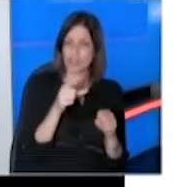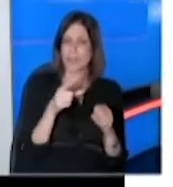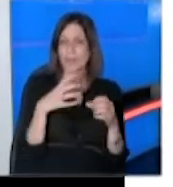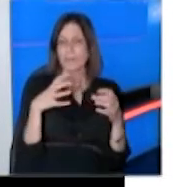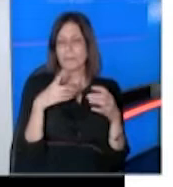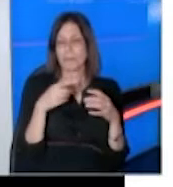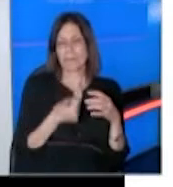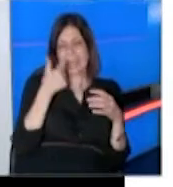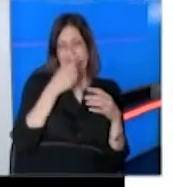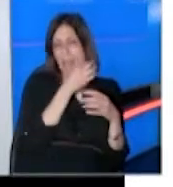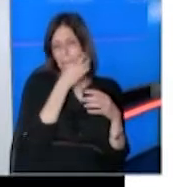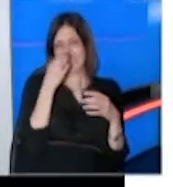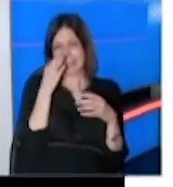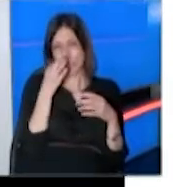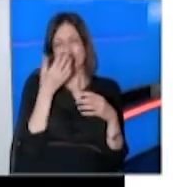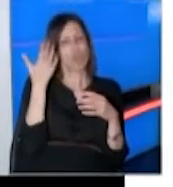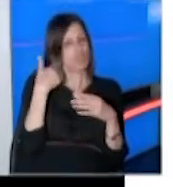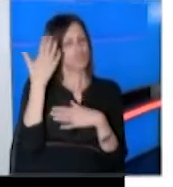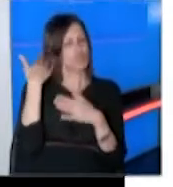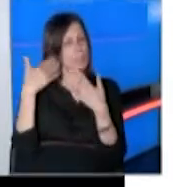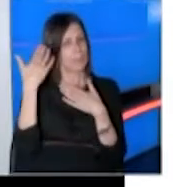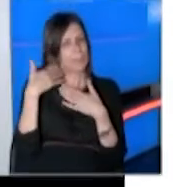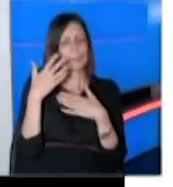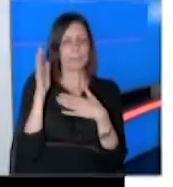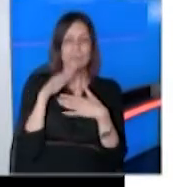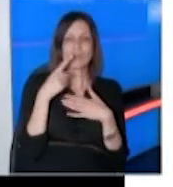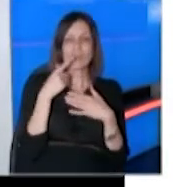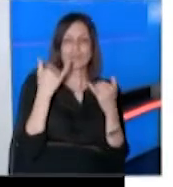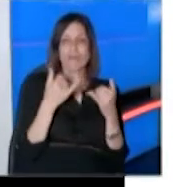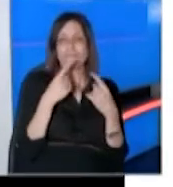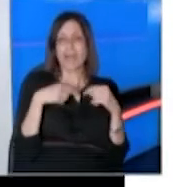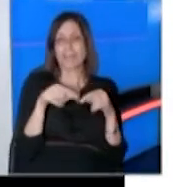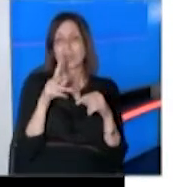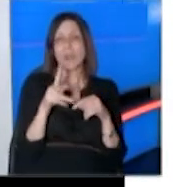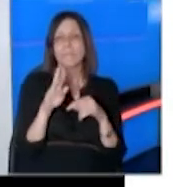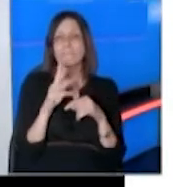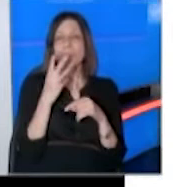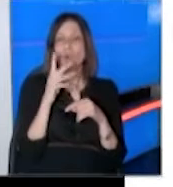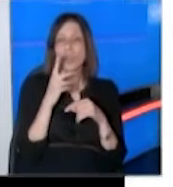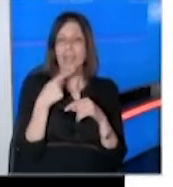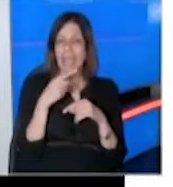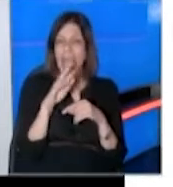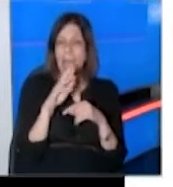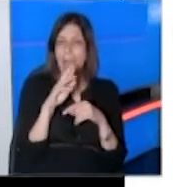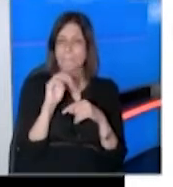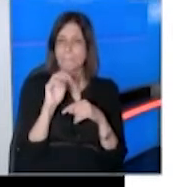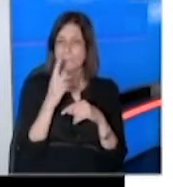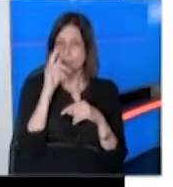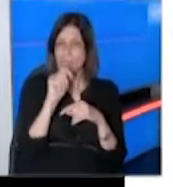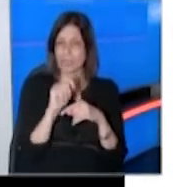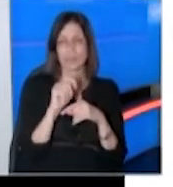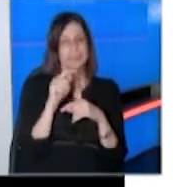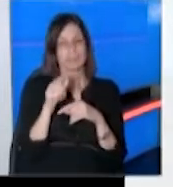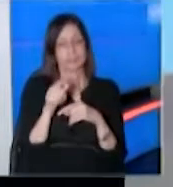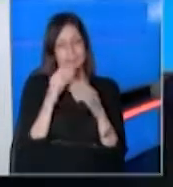הבדואים, שהייתה שנים, ועוד, וכן הלאה וכן הלאה. עכשיו ועדת הפרוגרמות. מה זה ועדת הפרוגרמות? זה בעצם, פה